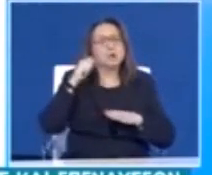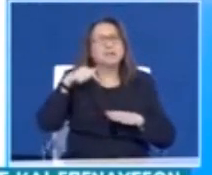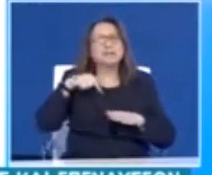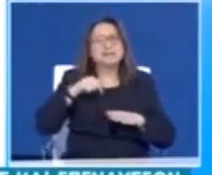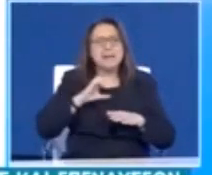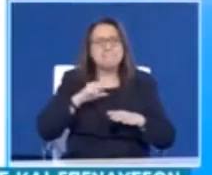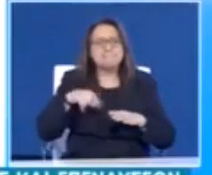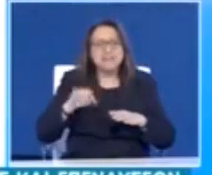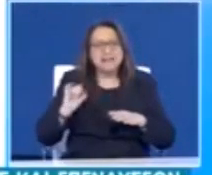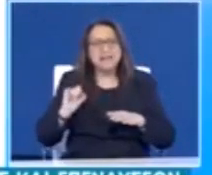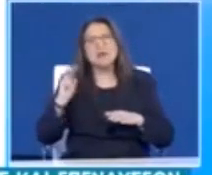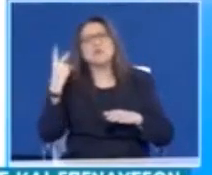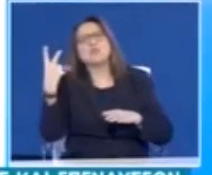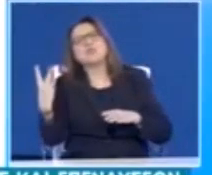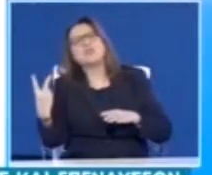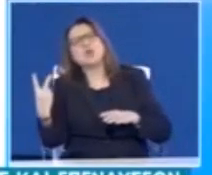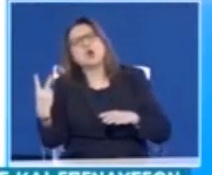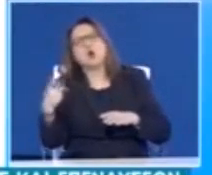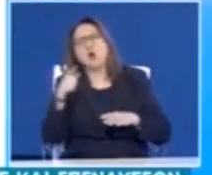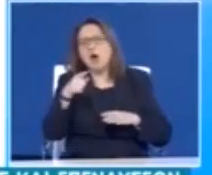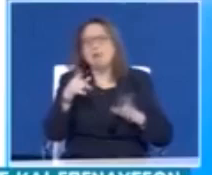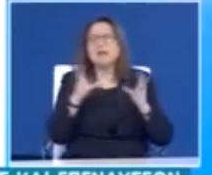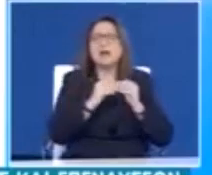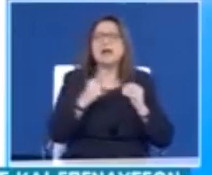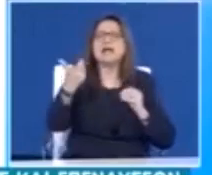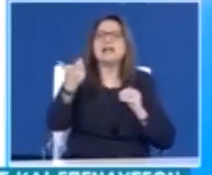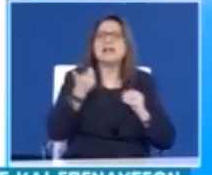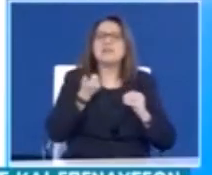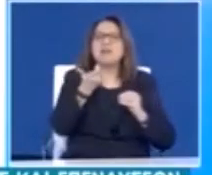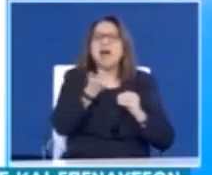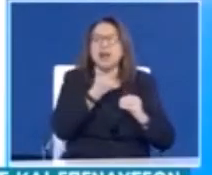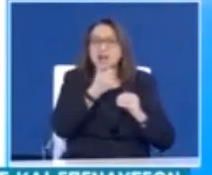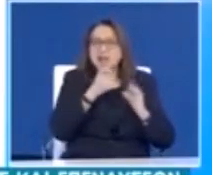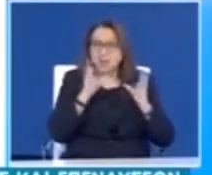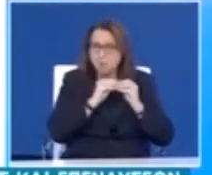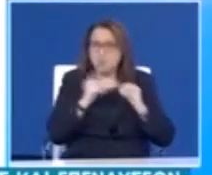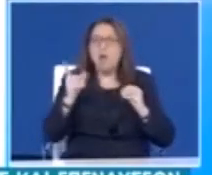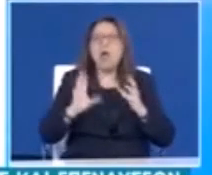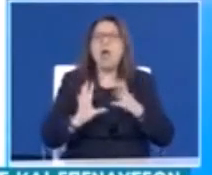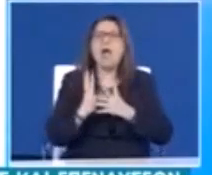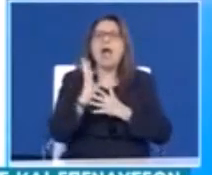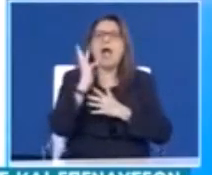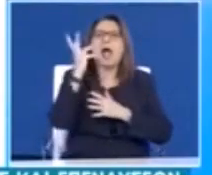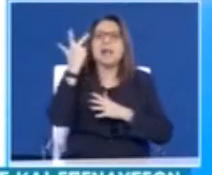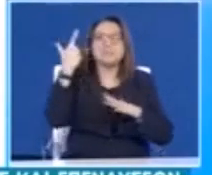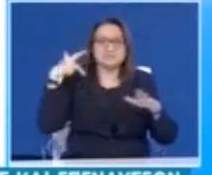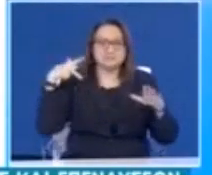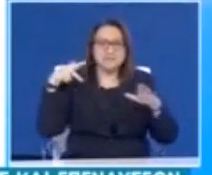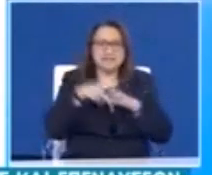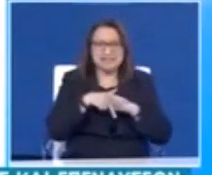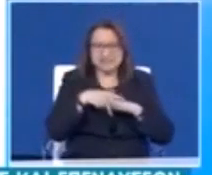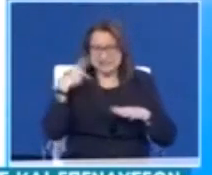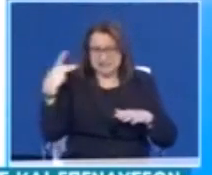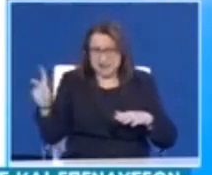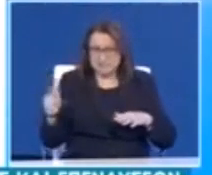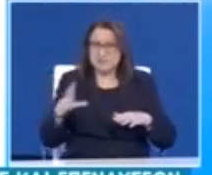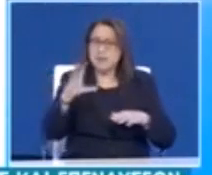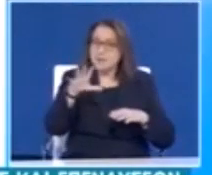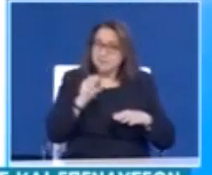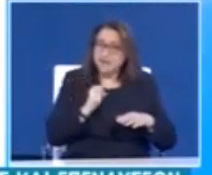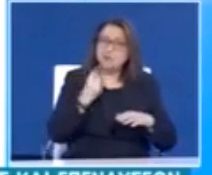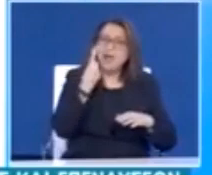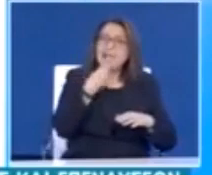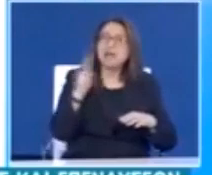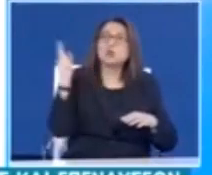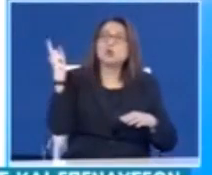δάνεια που δίνει η Αναπτυξιακή Τράπεζα και εξασφαλίζει κεφάλαιο κίνησης με 100% άτοχη χρηματοδότητα τα πρώτα δύο χρόνια και